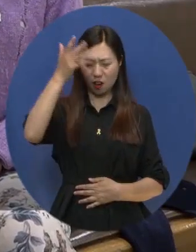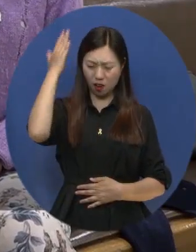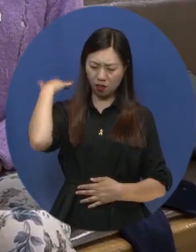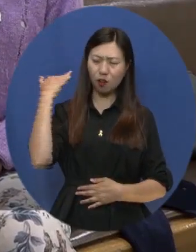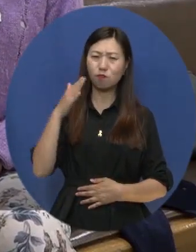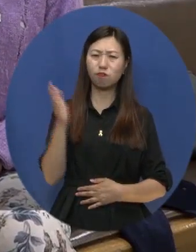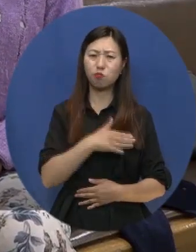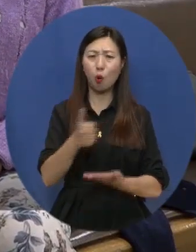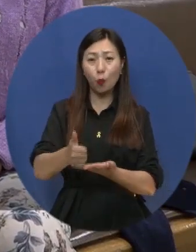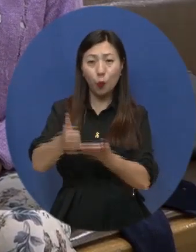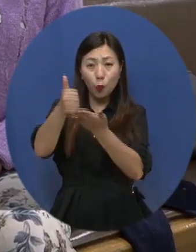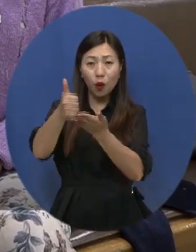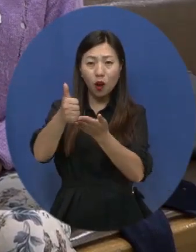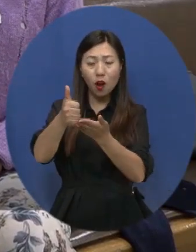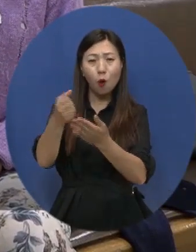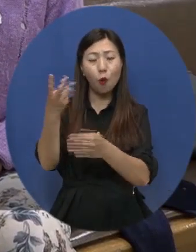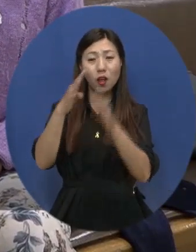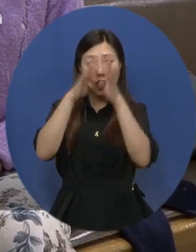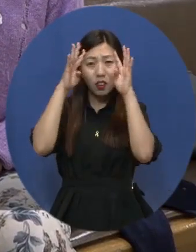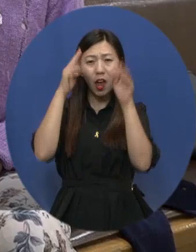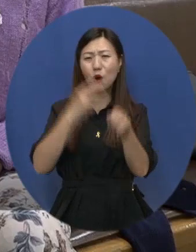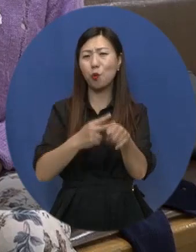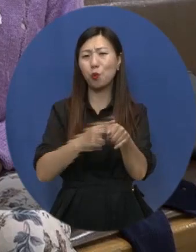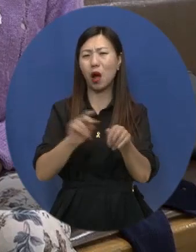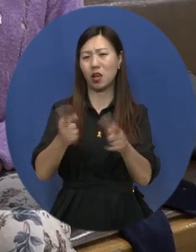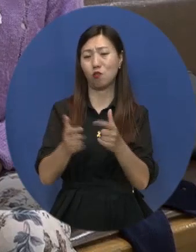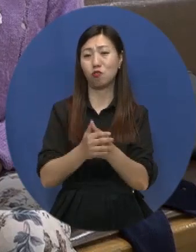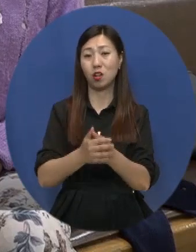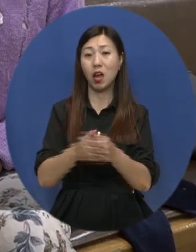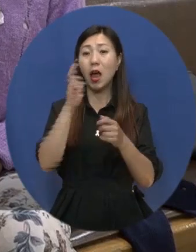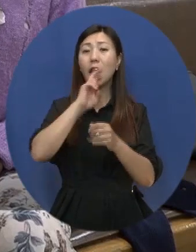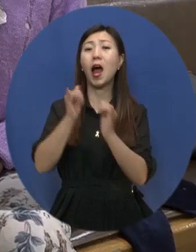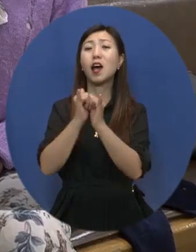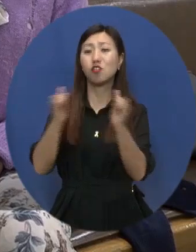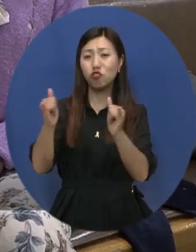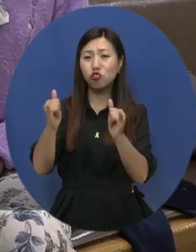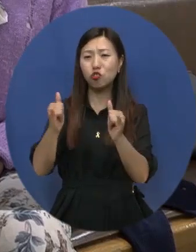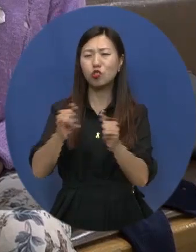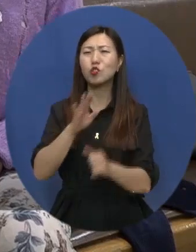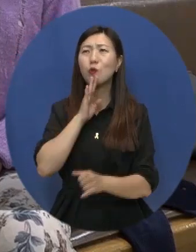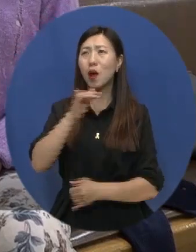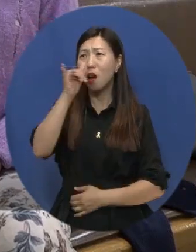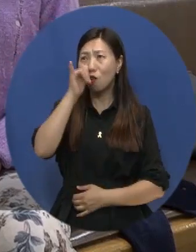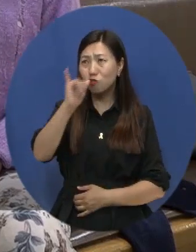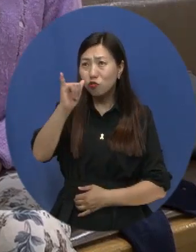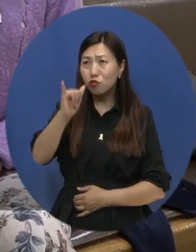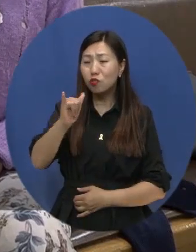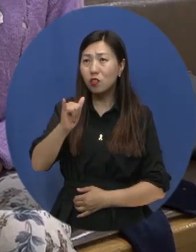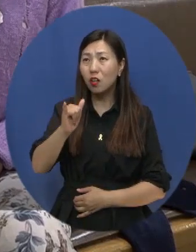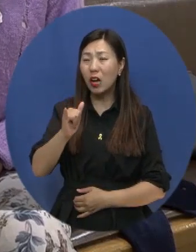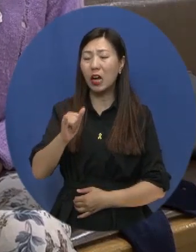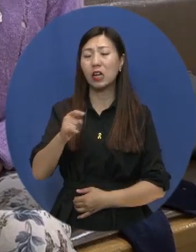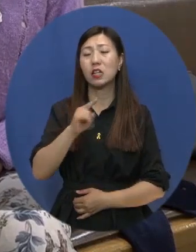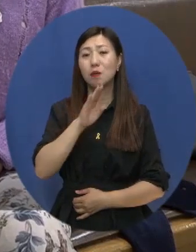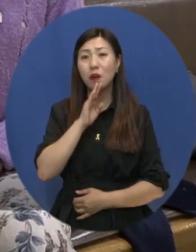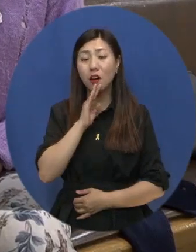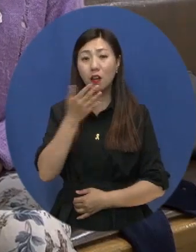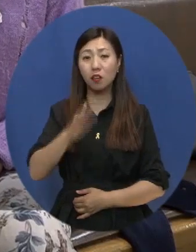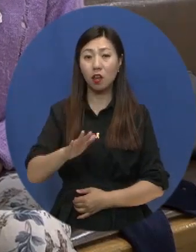교수님인데 교수님이 아니라 원래 가수로서 되게 존경했었죠. 근데 이렇게 실제로 보고